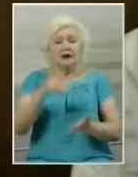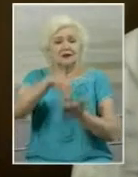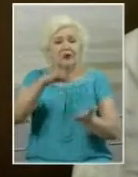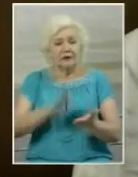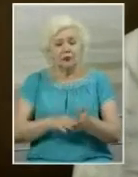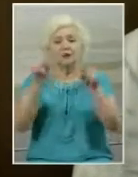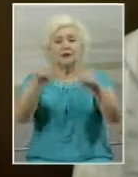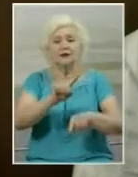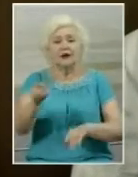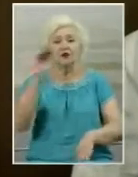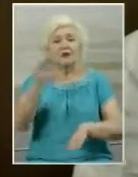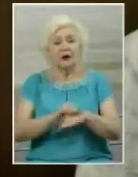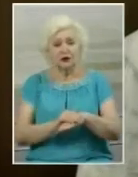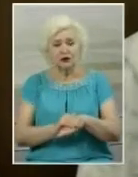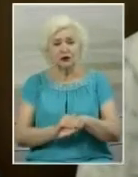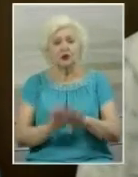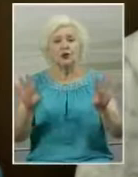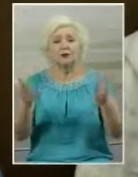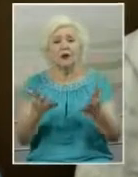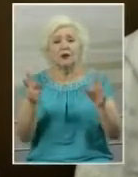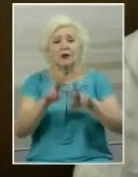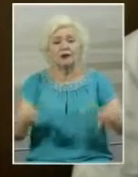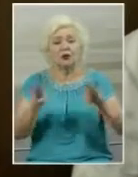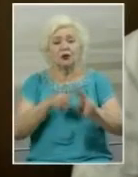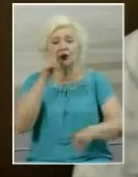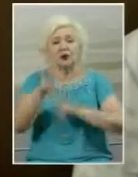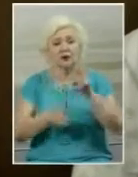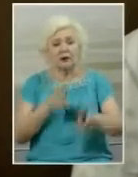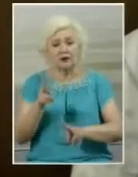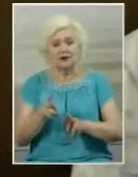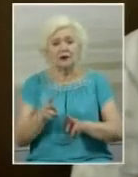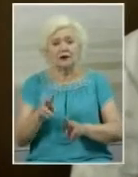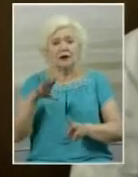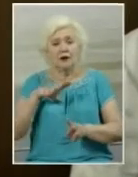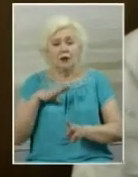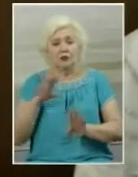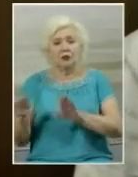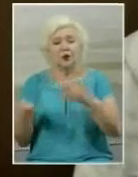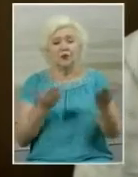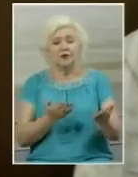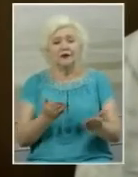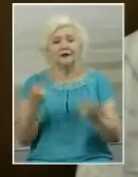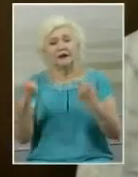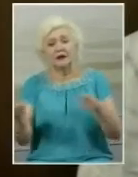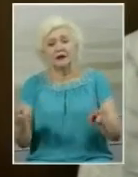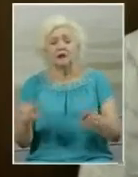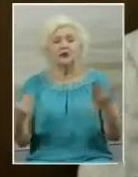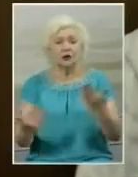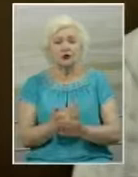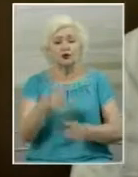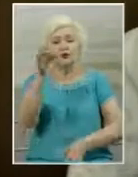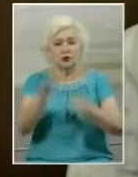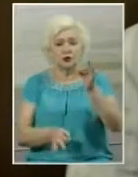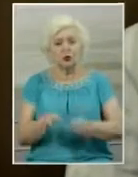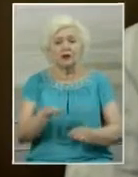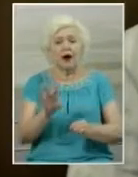що фактично на момент же розгляду скарги, коли розглядала скарга, там було вже винесено ухвали та інше, знов таки суддя Радченко їх